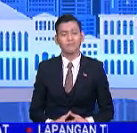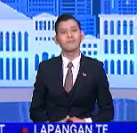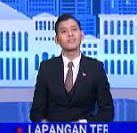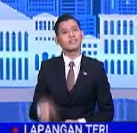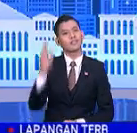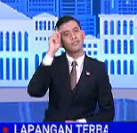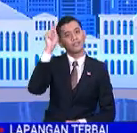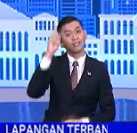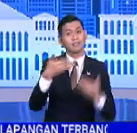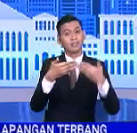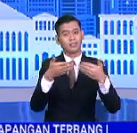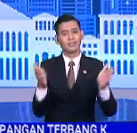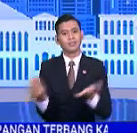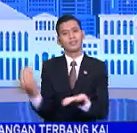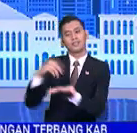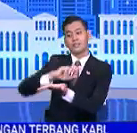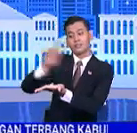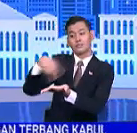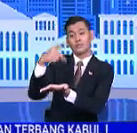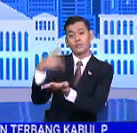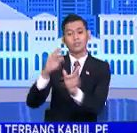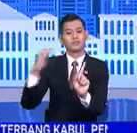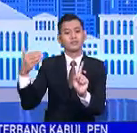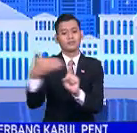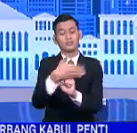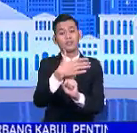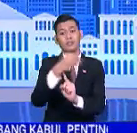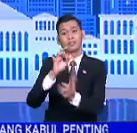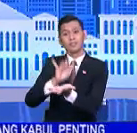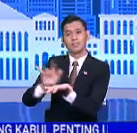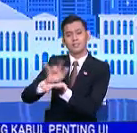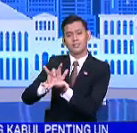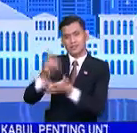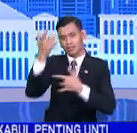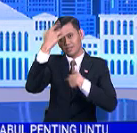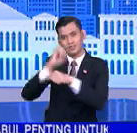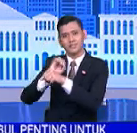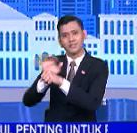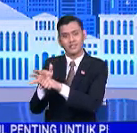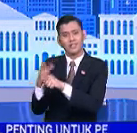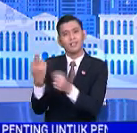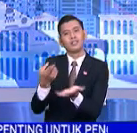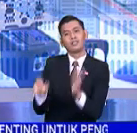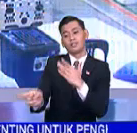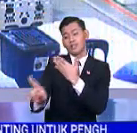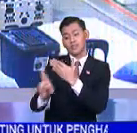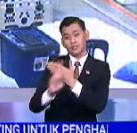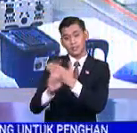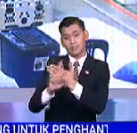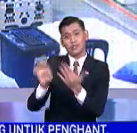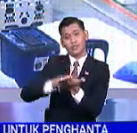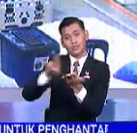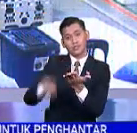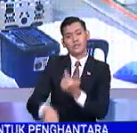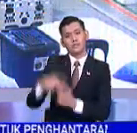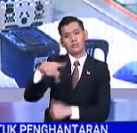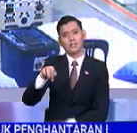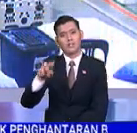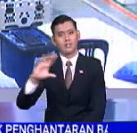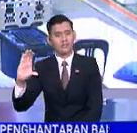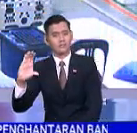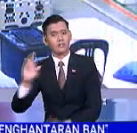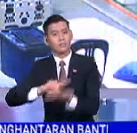Kelantan akan membuka satu lagi pusat kuarantin dan rawatan COVID-19 berisiko rendah PKRC pada minggu hadapan